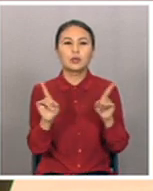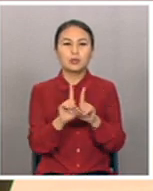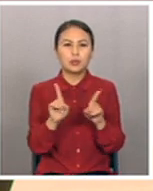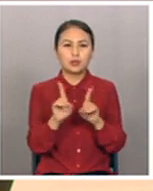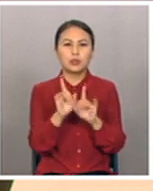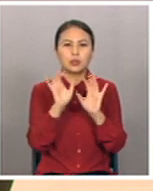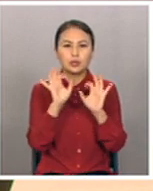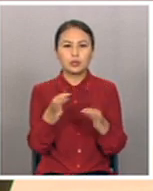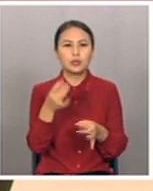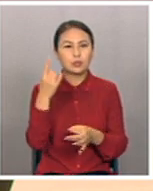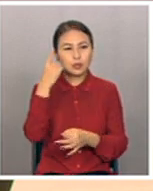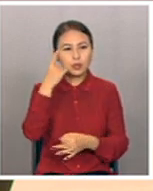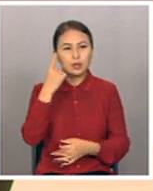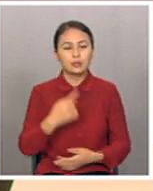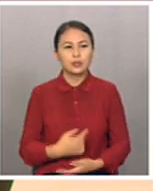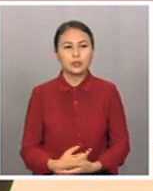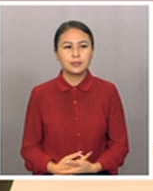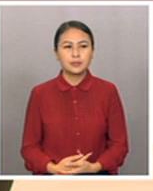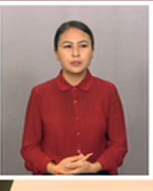ойлаймын.